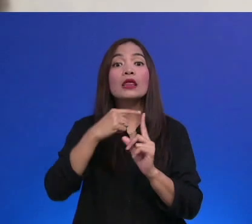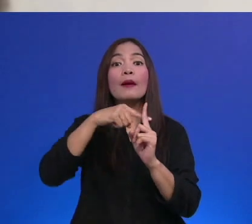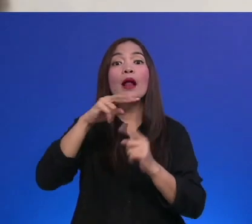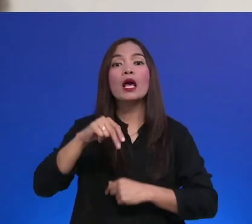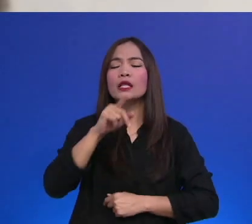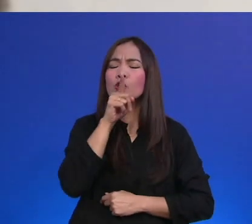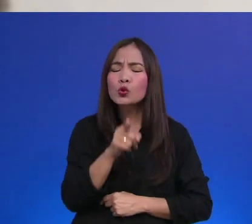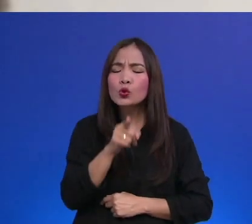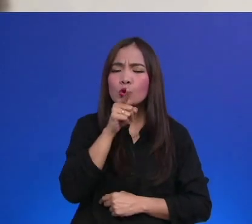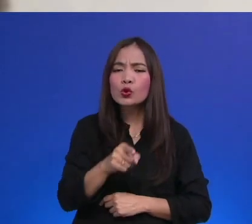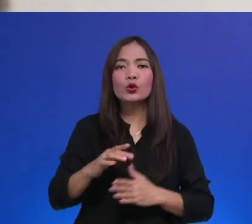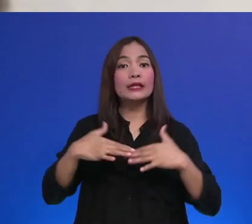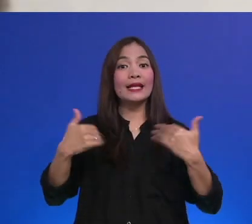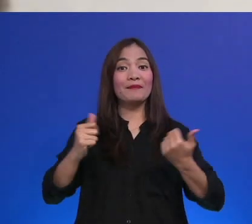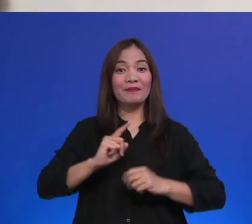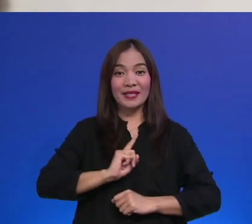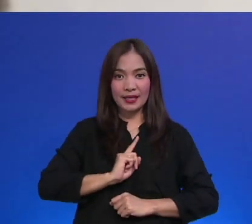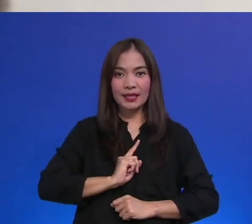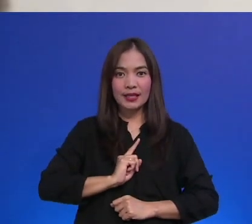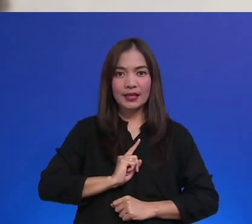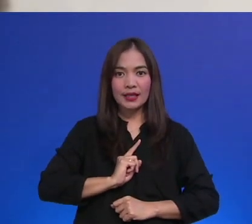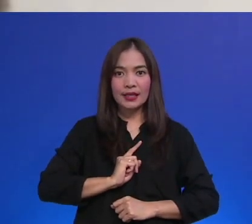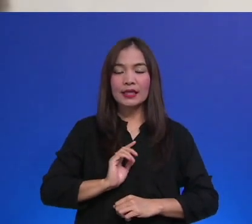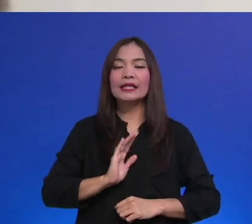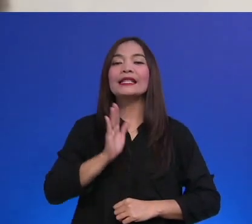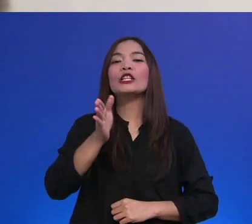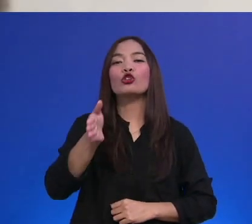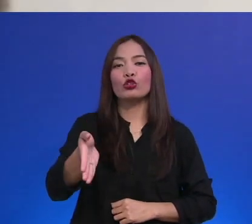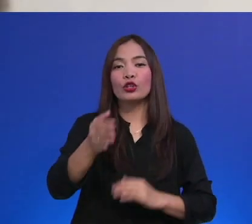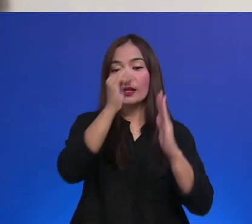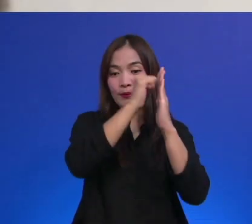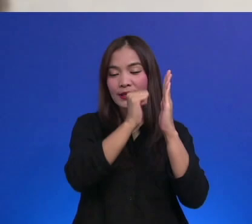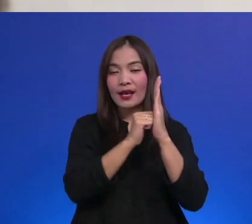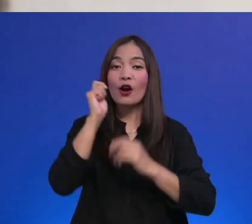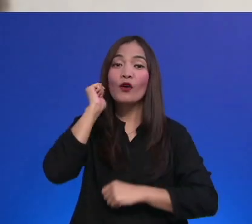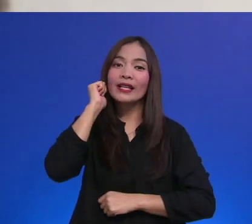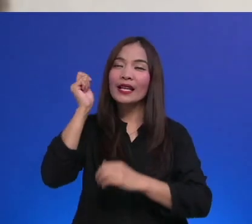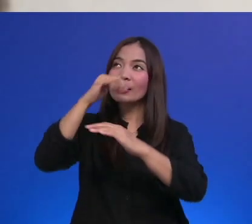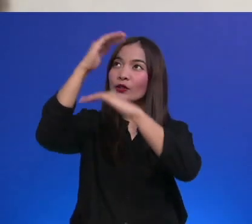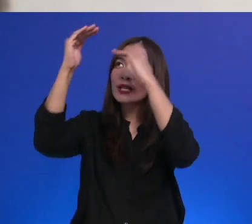menyediakan diri untuk mengikuti program ini